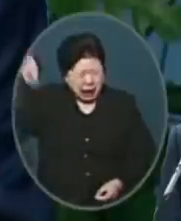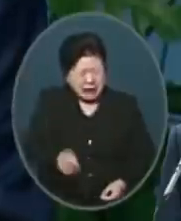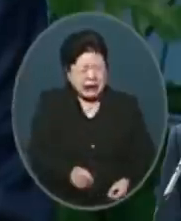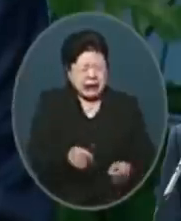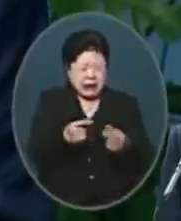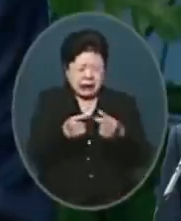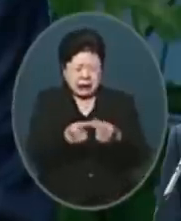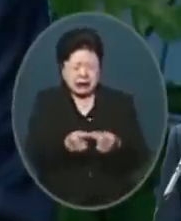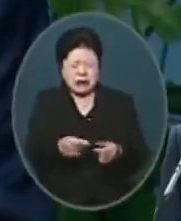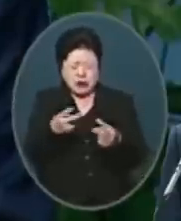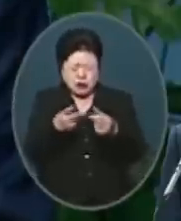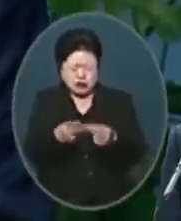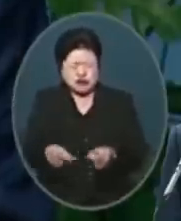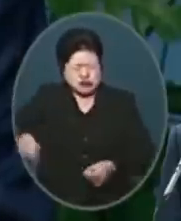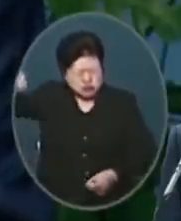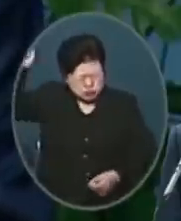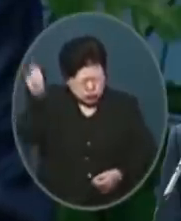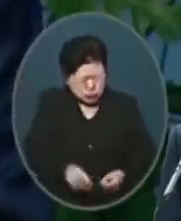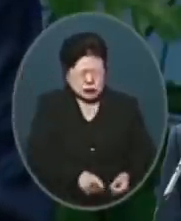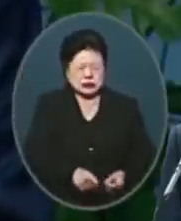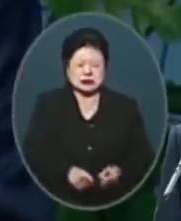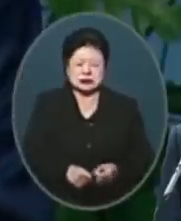탁, 둘.